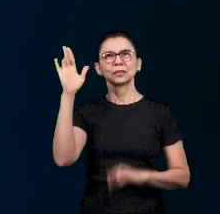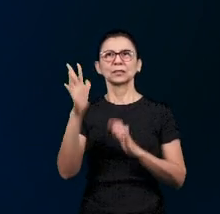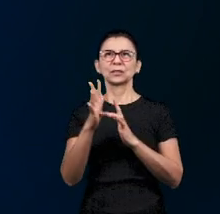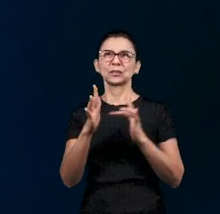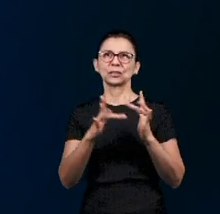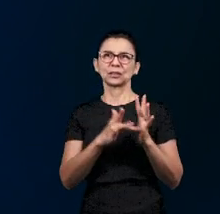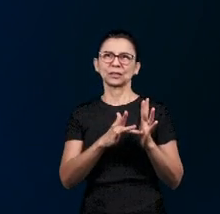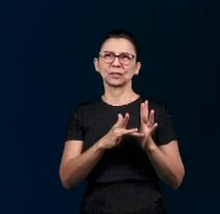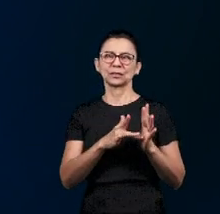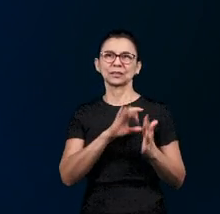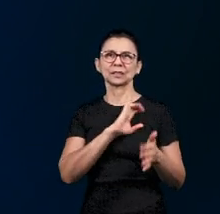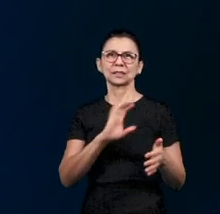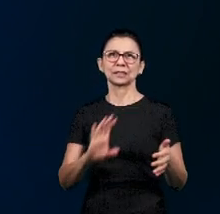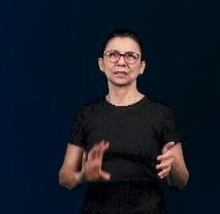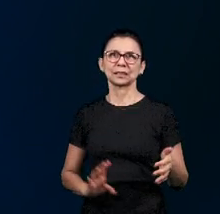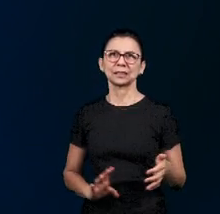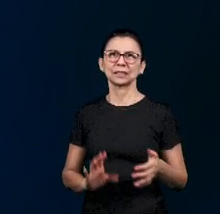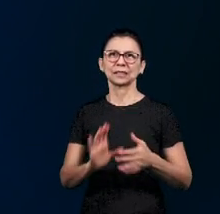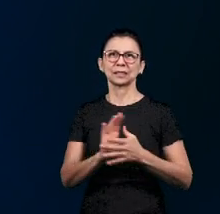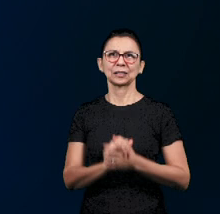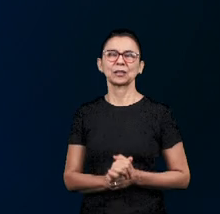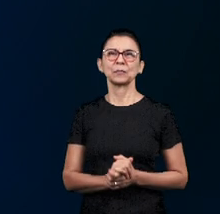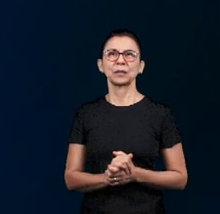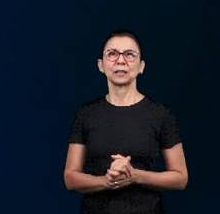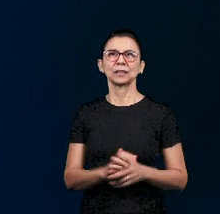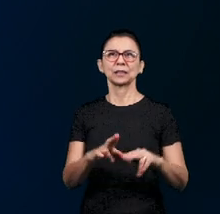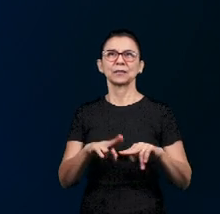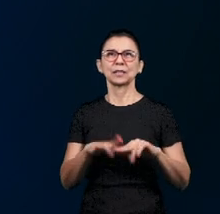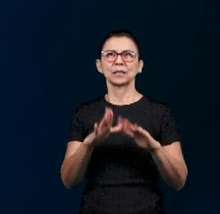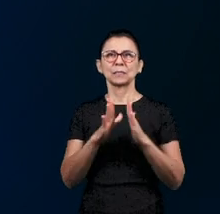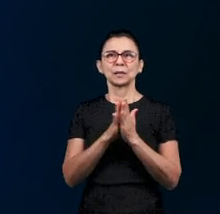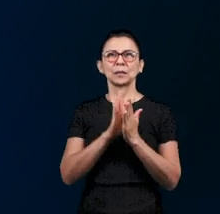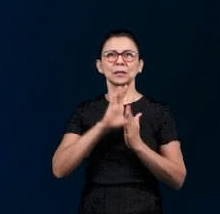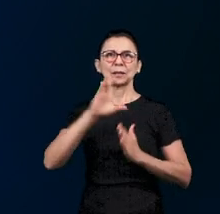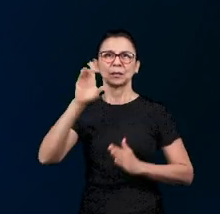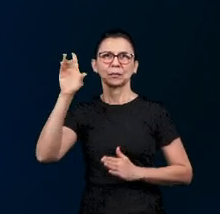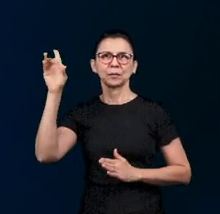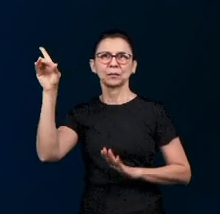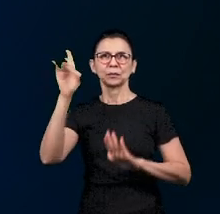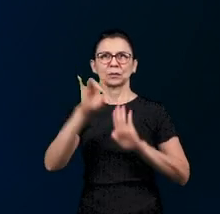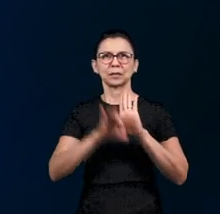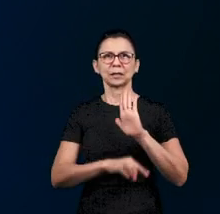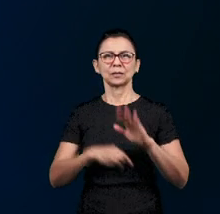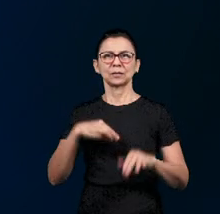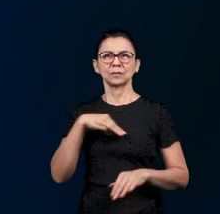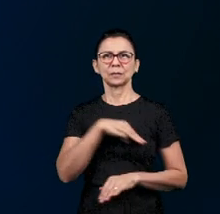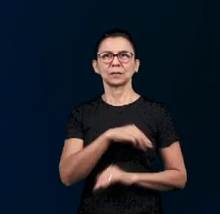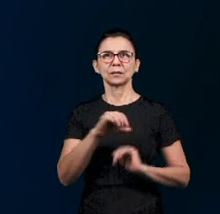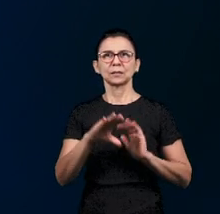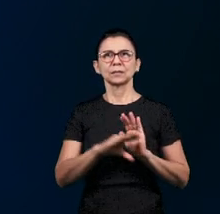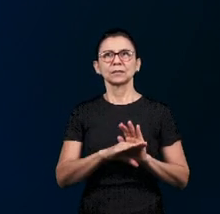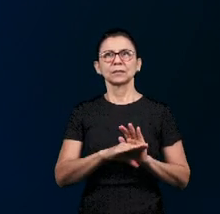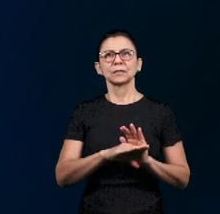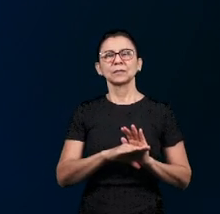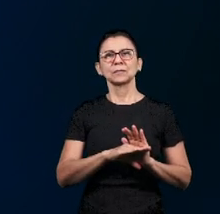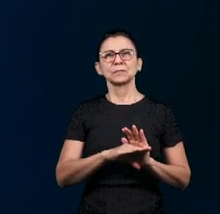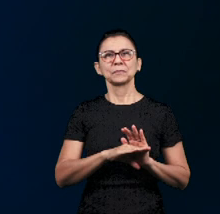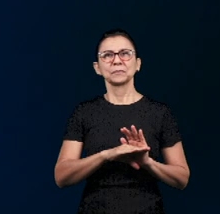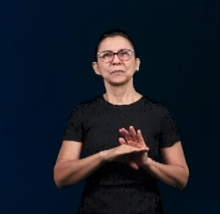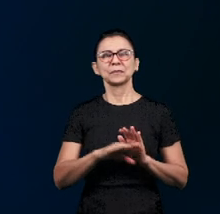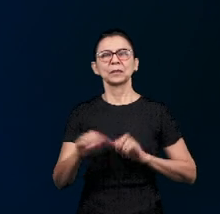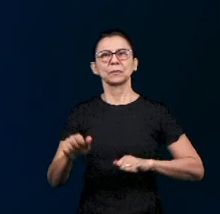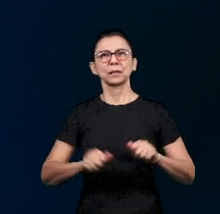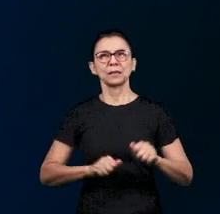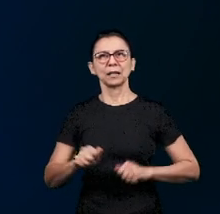avons cité à travers la parole de Dieu au texte de Matthieu 28, 19, qui nous dit « Donc, allez et faites